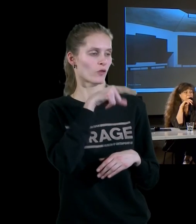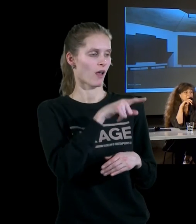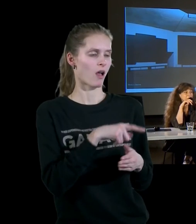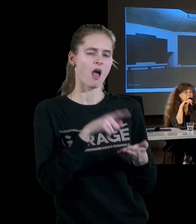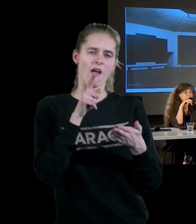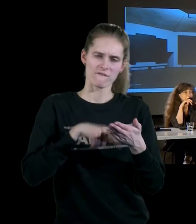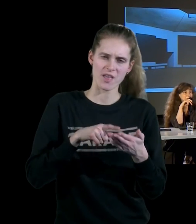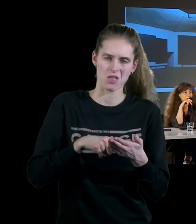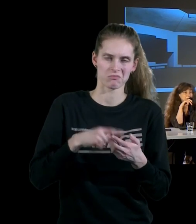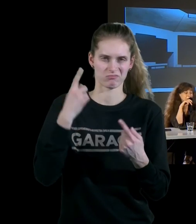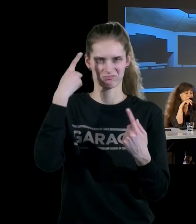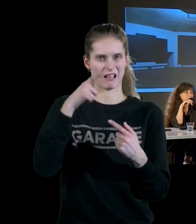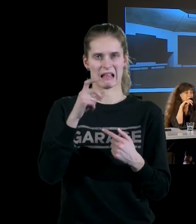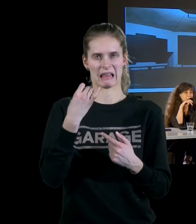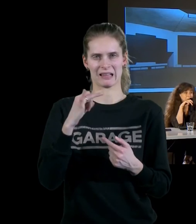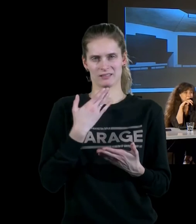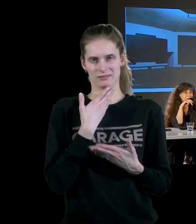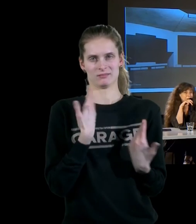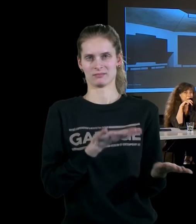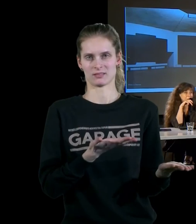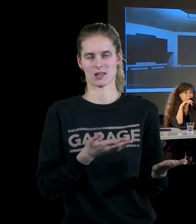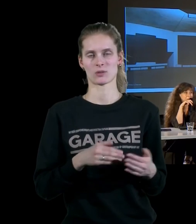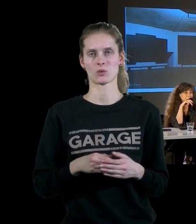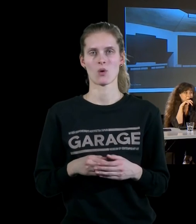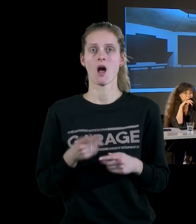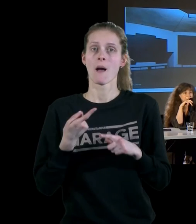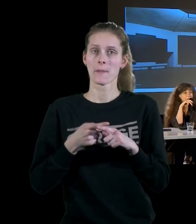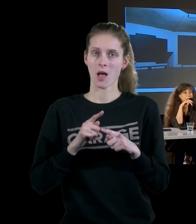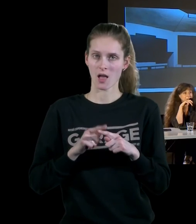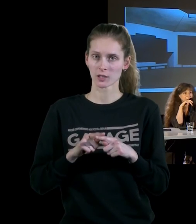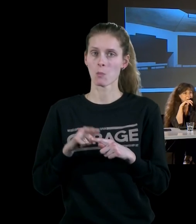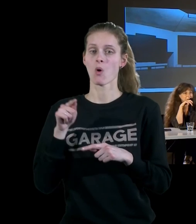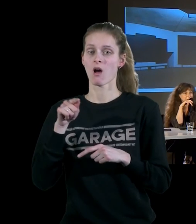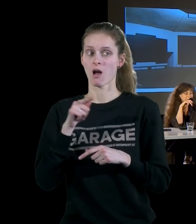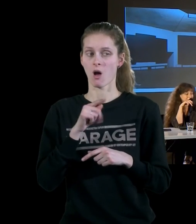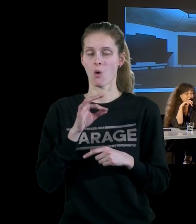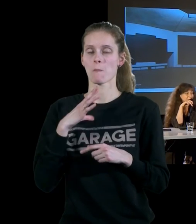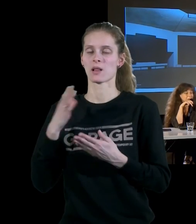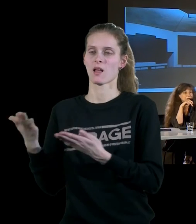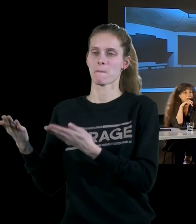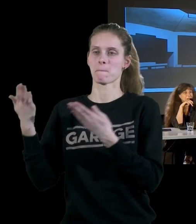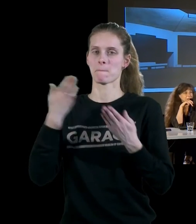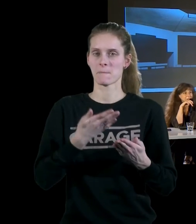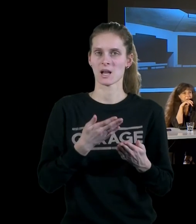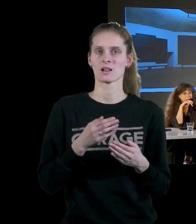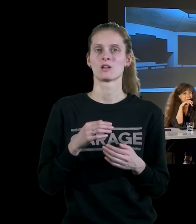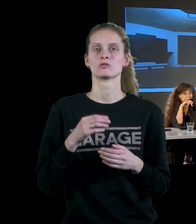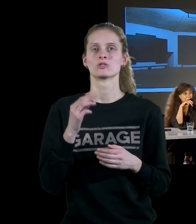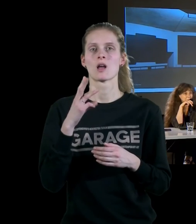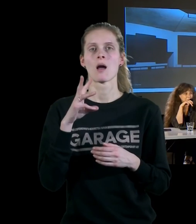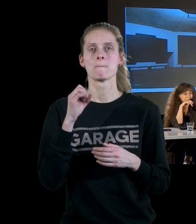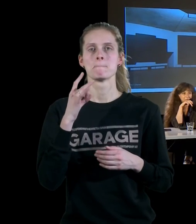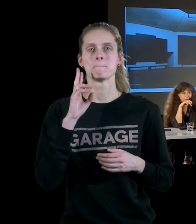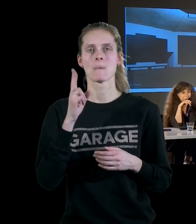Кутюрье приглашал к сотрудничеству с церковью Марка Шагала, который делал витражи для католических